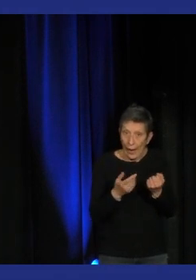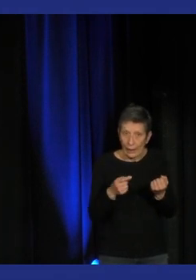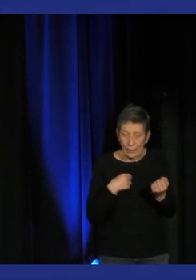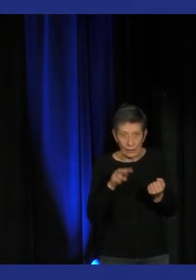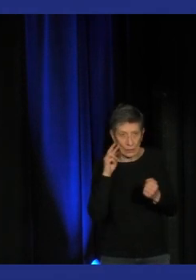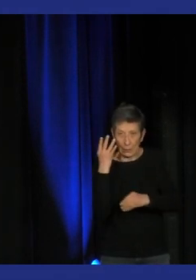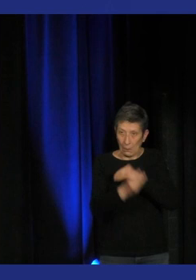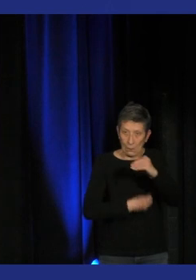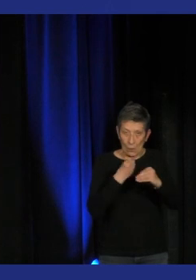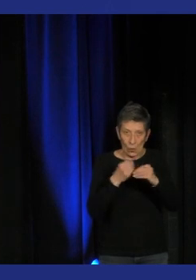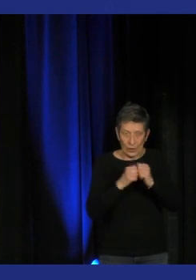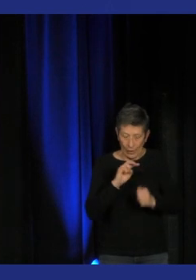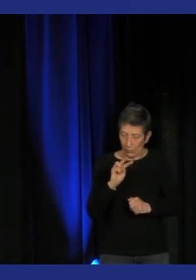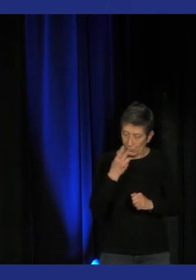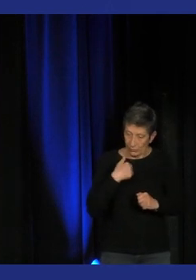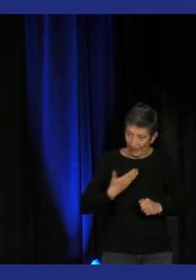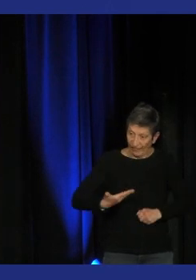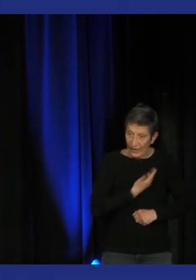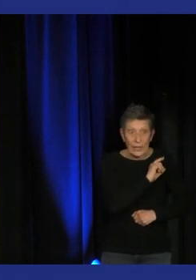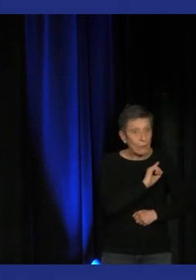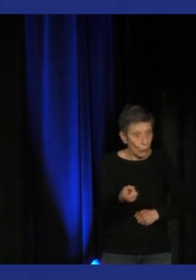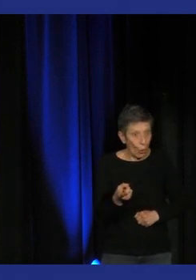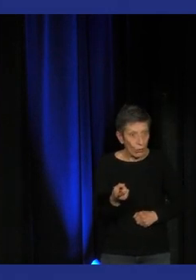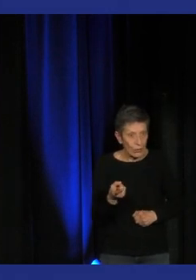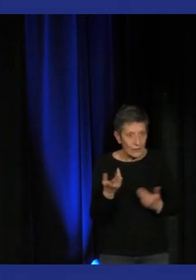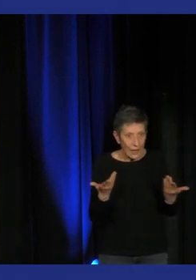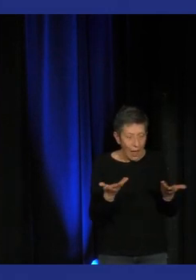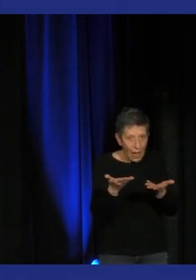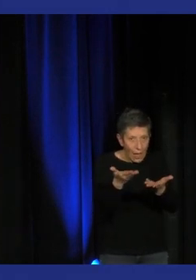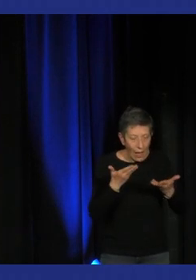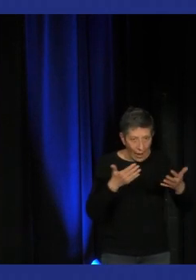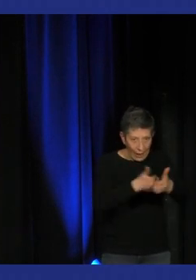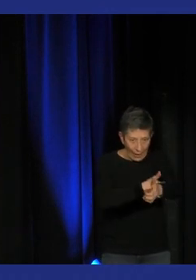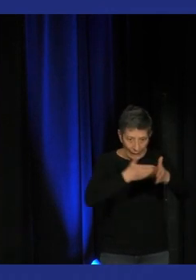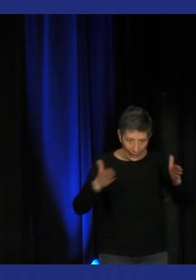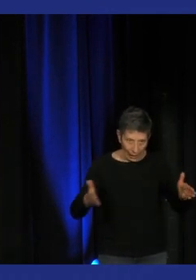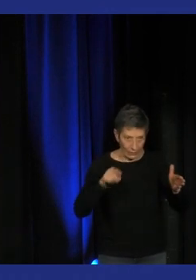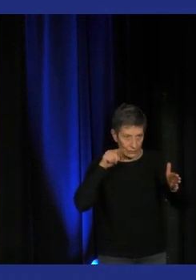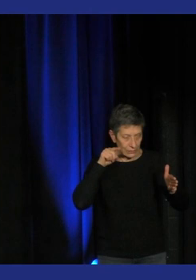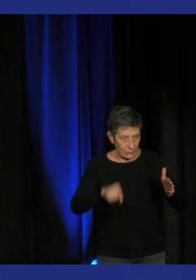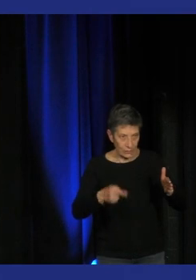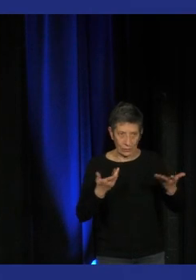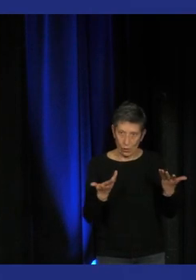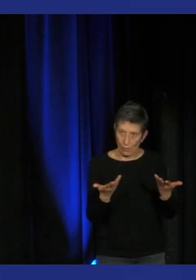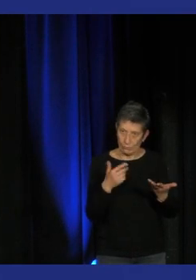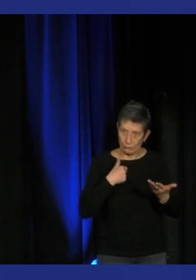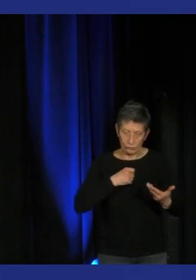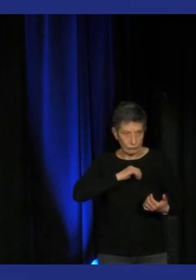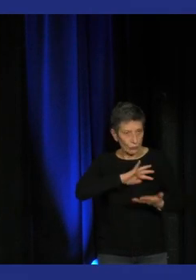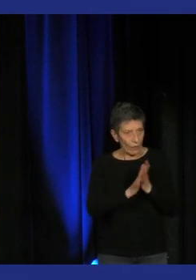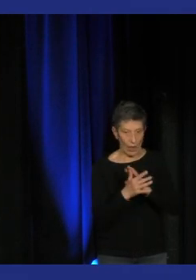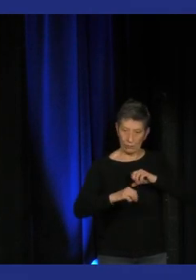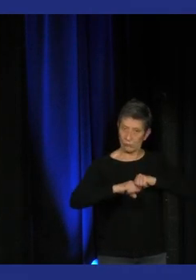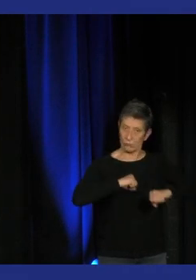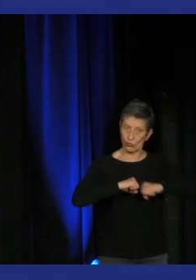un cadre d'analyse qui permet de se dire je peux être acteur et je peux, en étant acteur, agir en connaissance